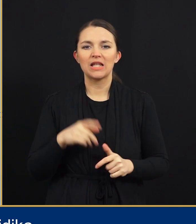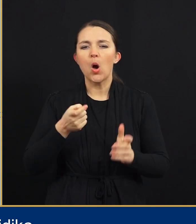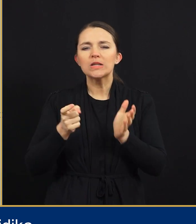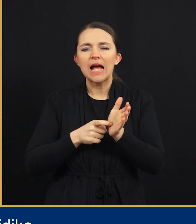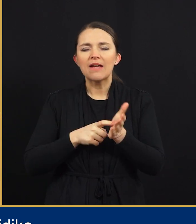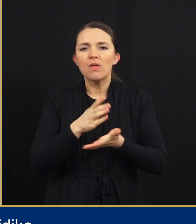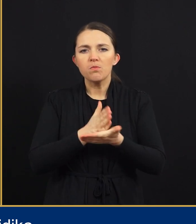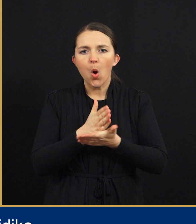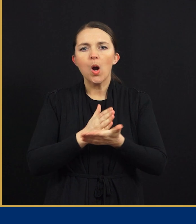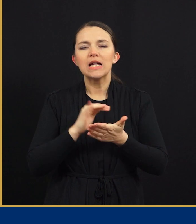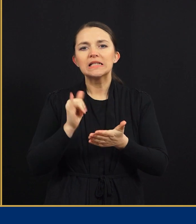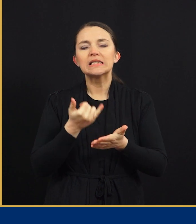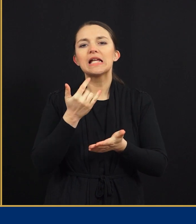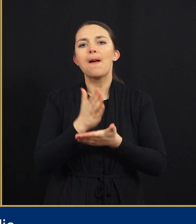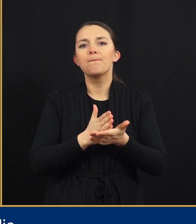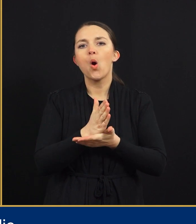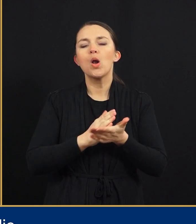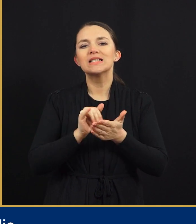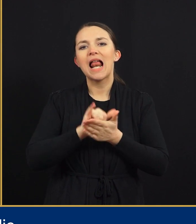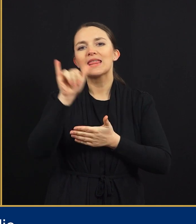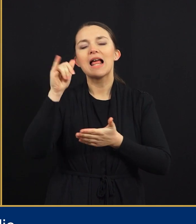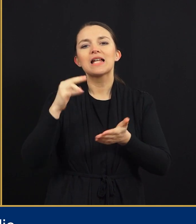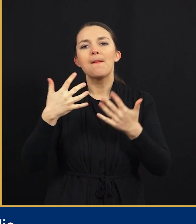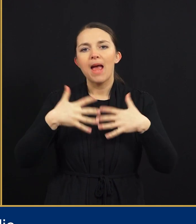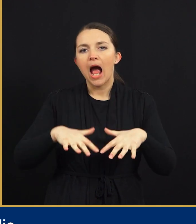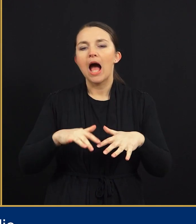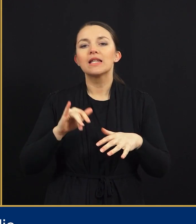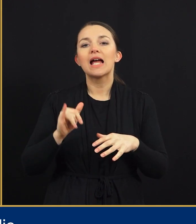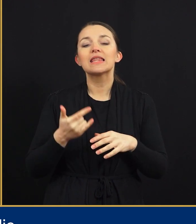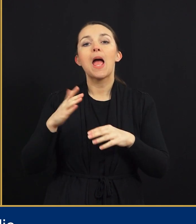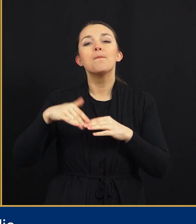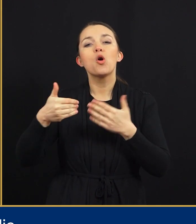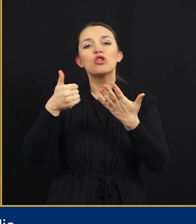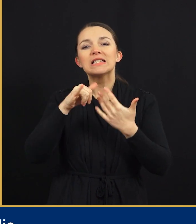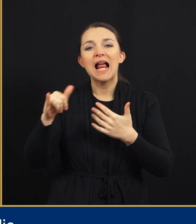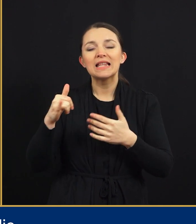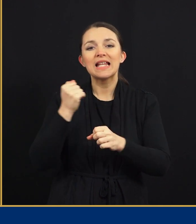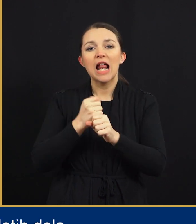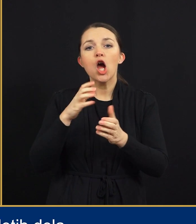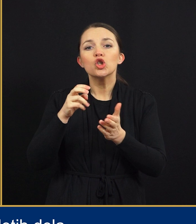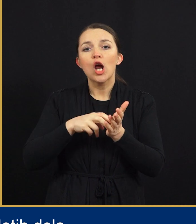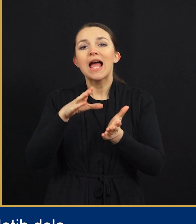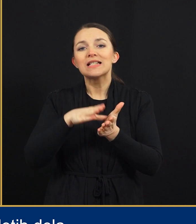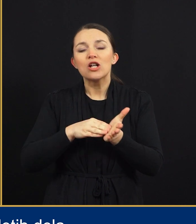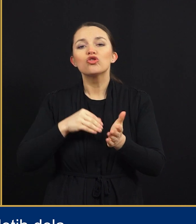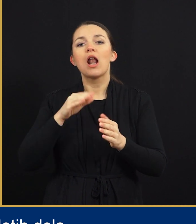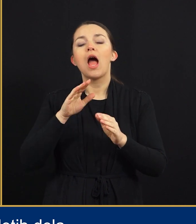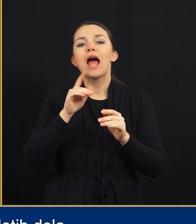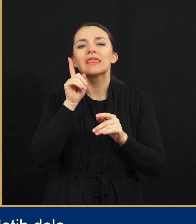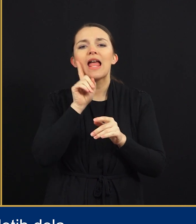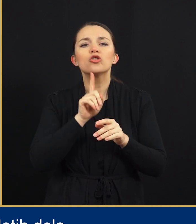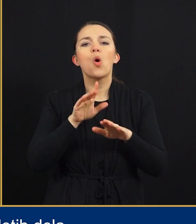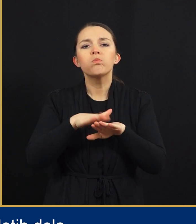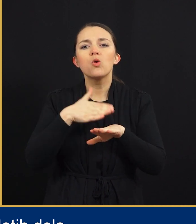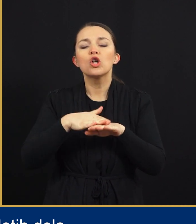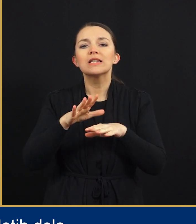je moja strast. Tako zahteven poklic je poklic letalskega mehanika pove dejstvo, da je Rosana po 6 letih dela